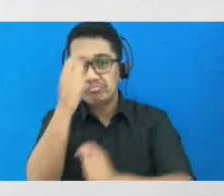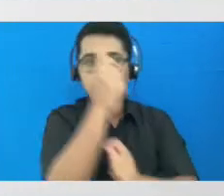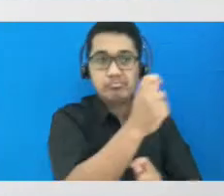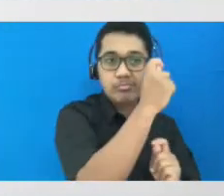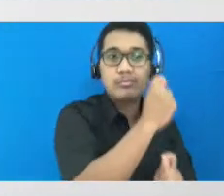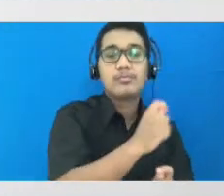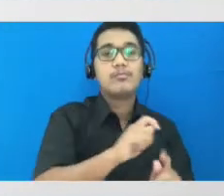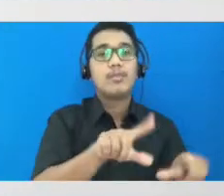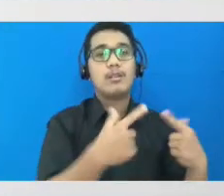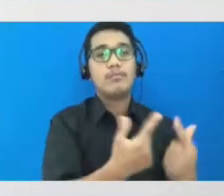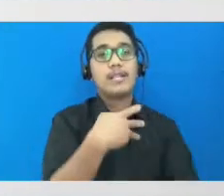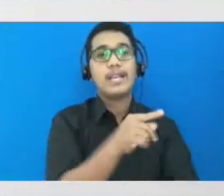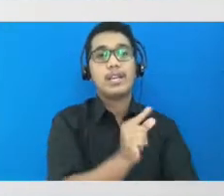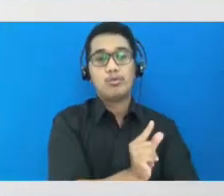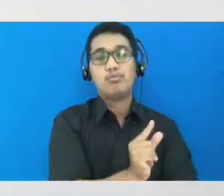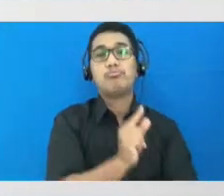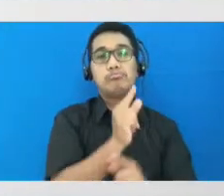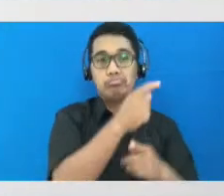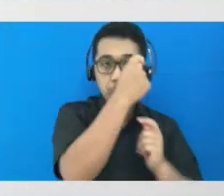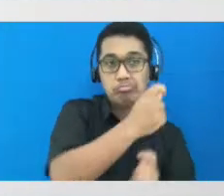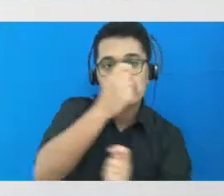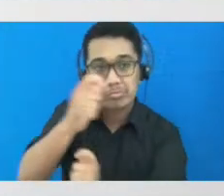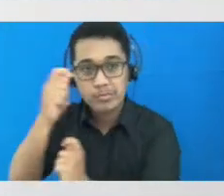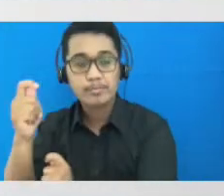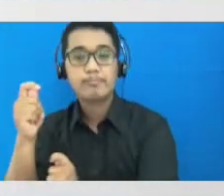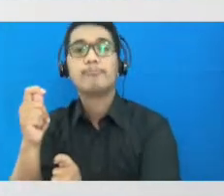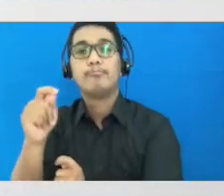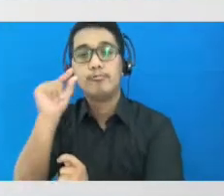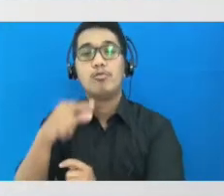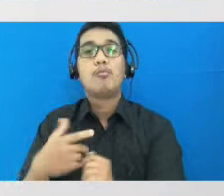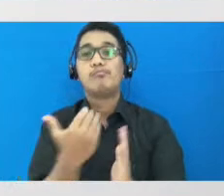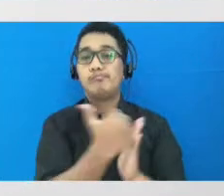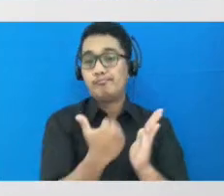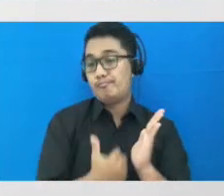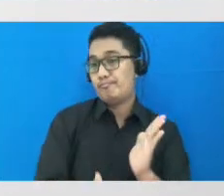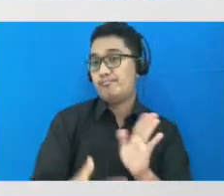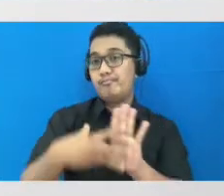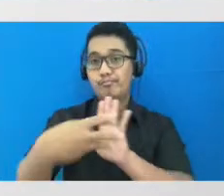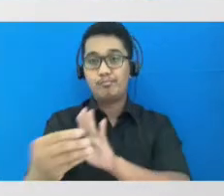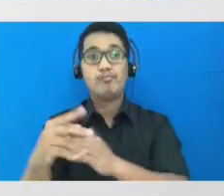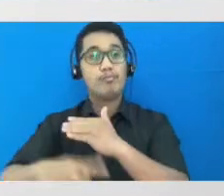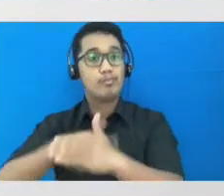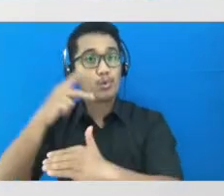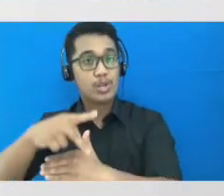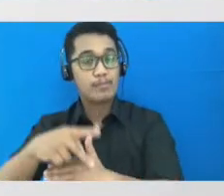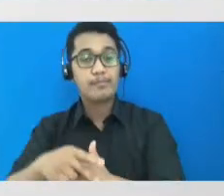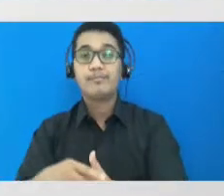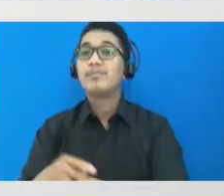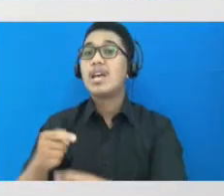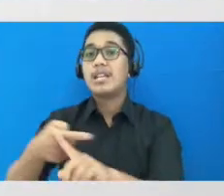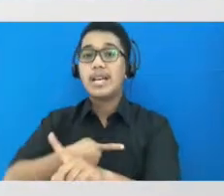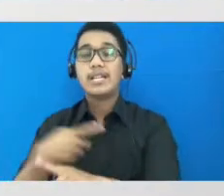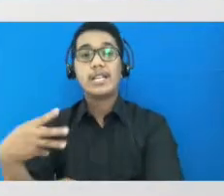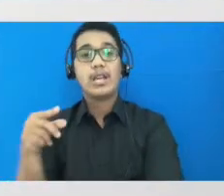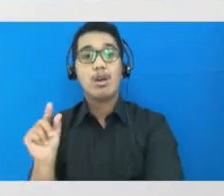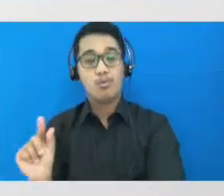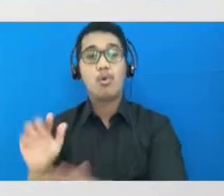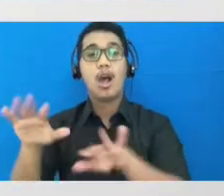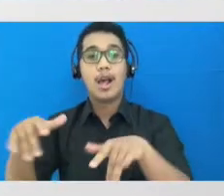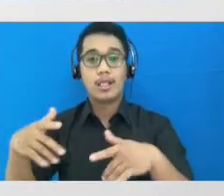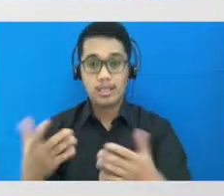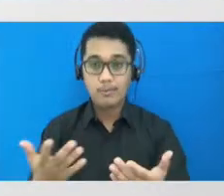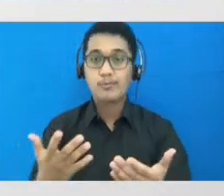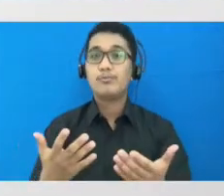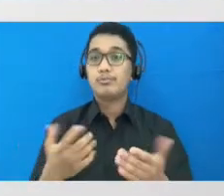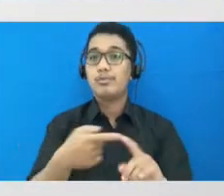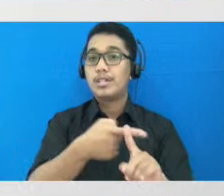dan menjadi perhatian pada saat EU menerapkan berbagai kebijakan dan program, baik oleh lembaga EU itu sendiri maupun dari